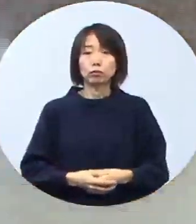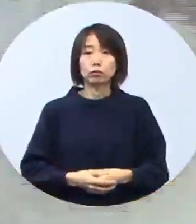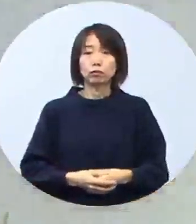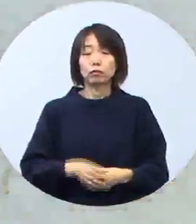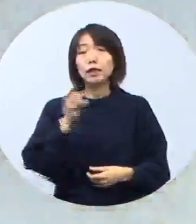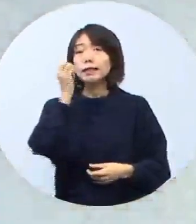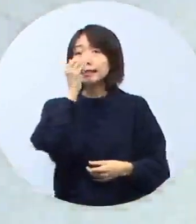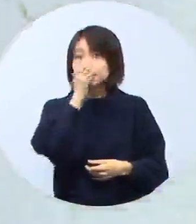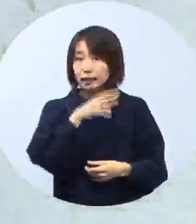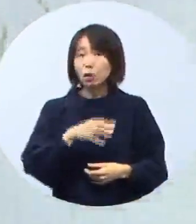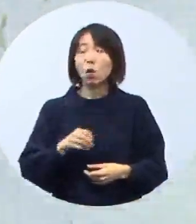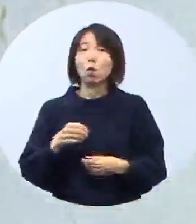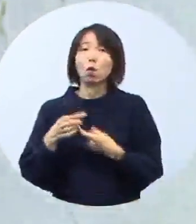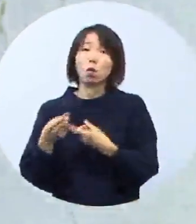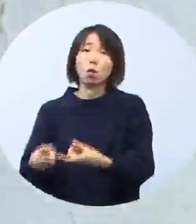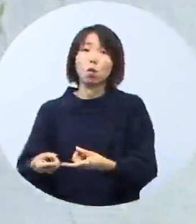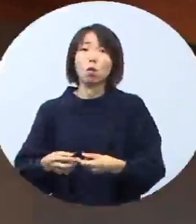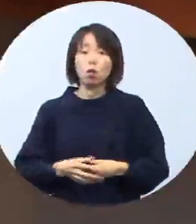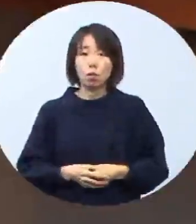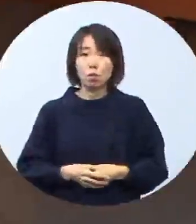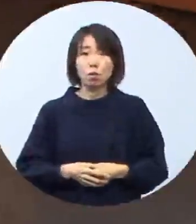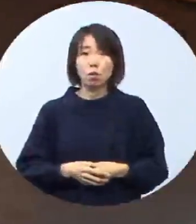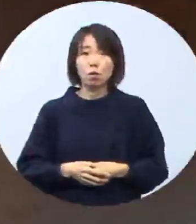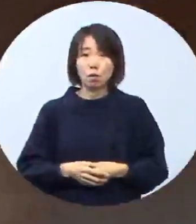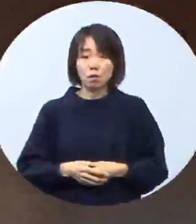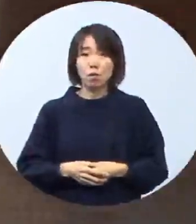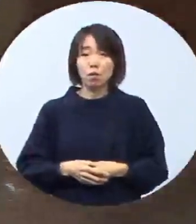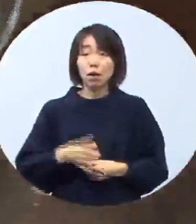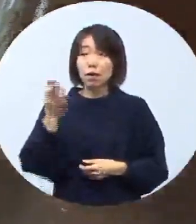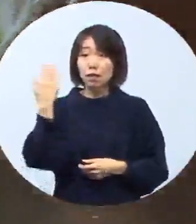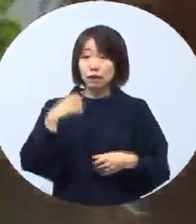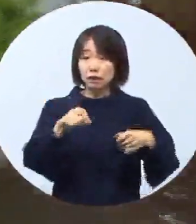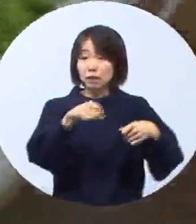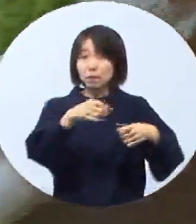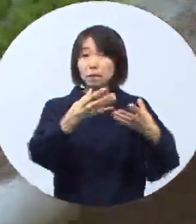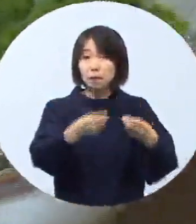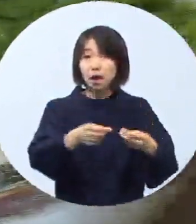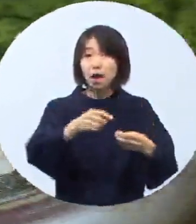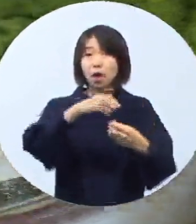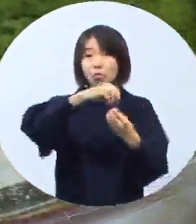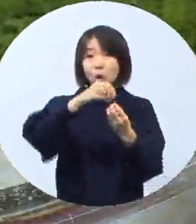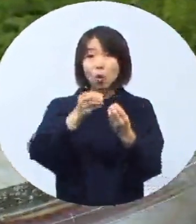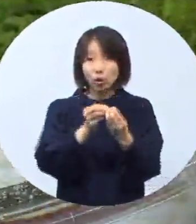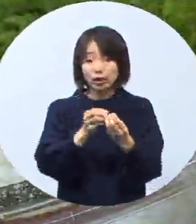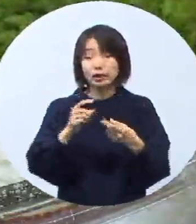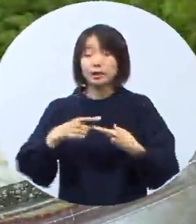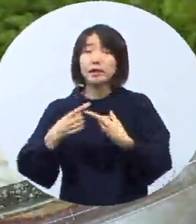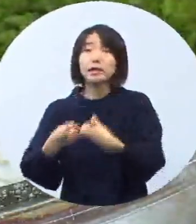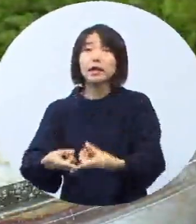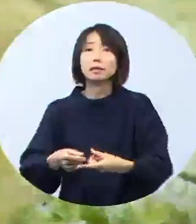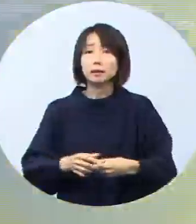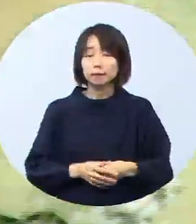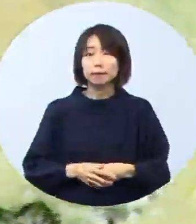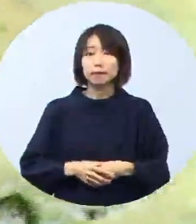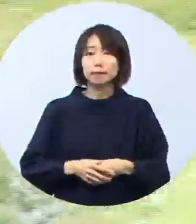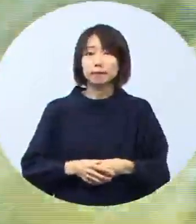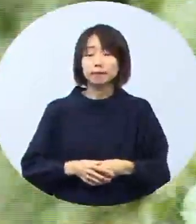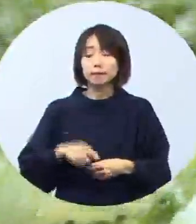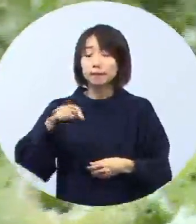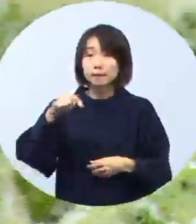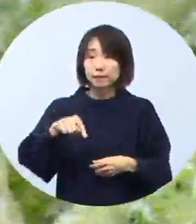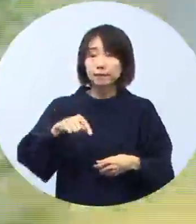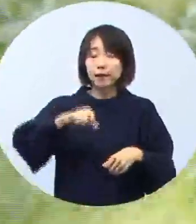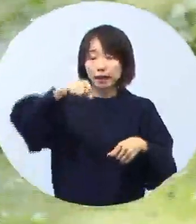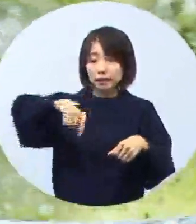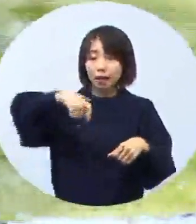塩を加えます。 ではバターで炒めたブロッコリーを入れていきます。 はい、 これをさっくり